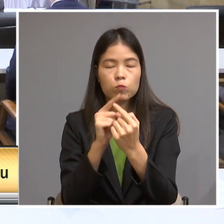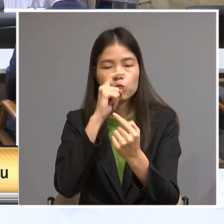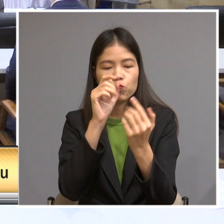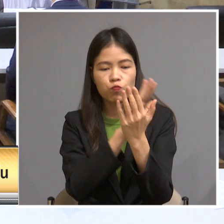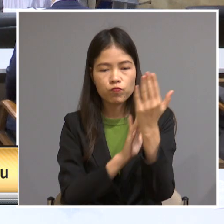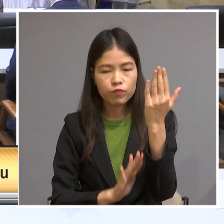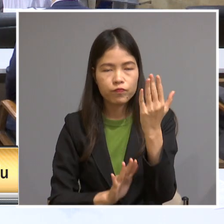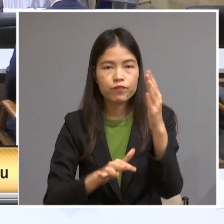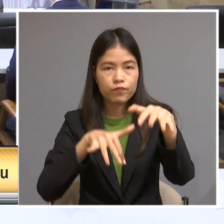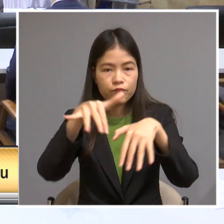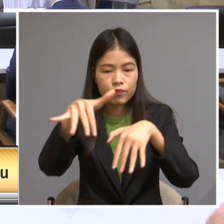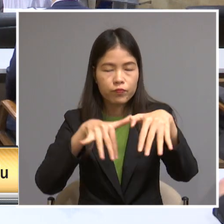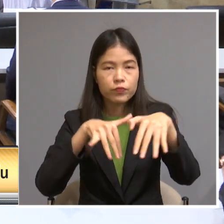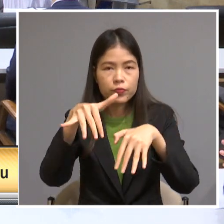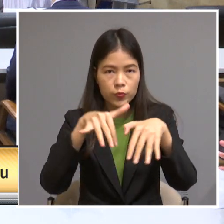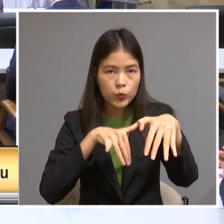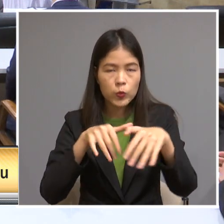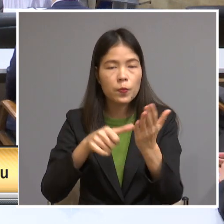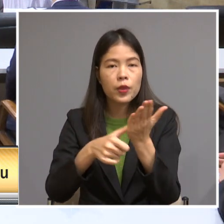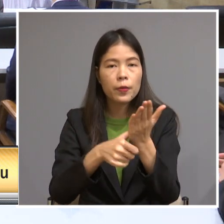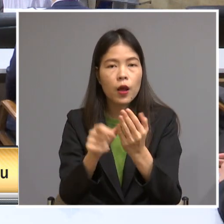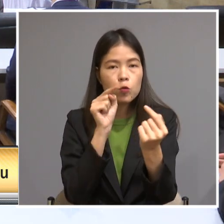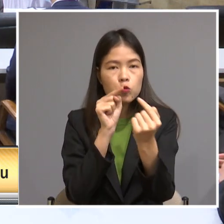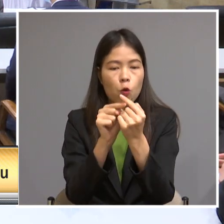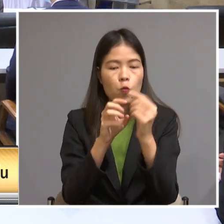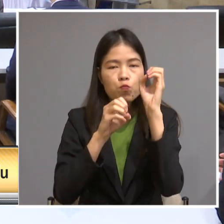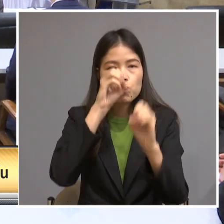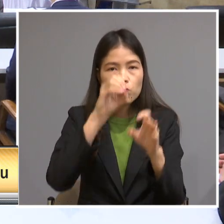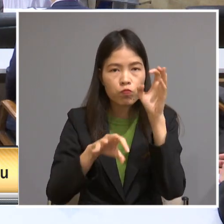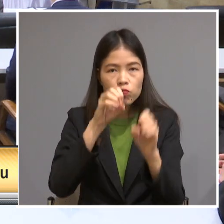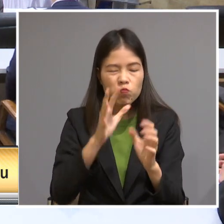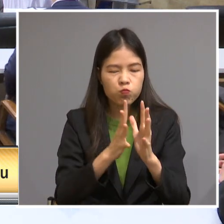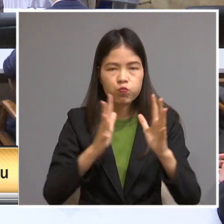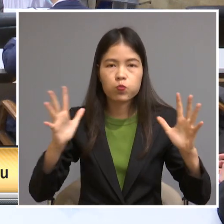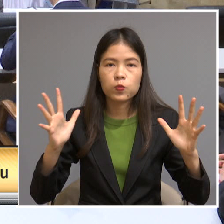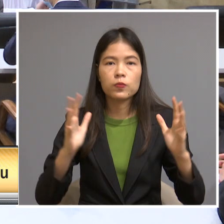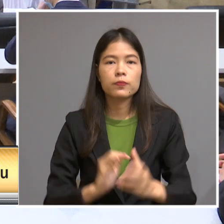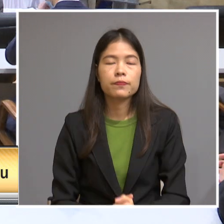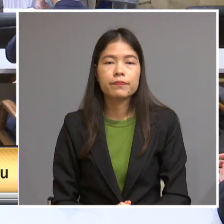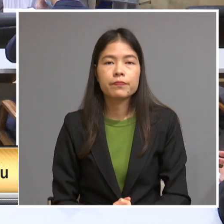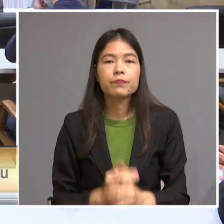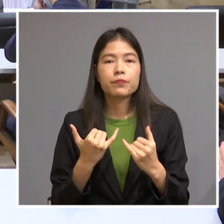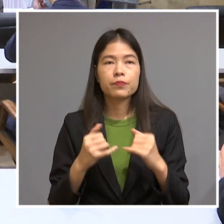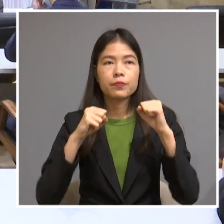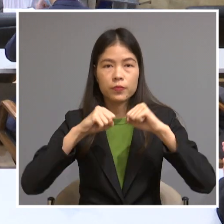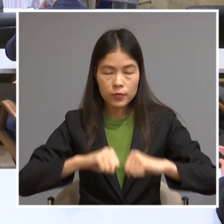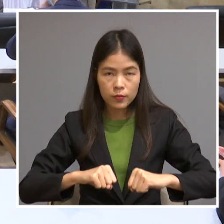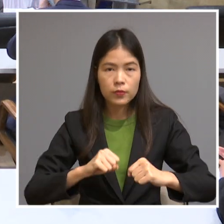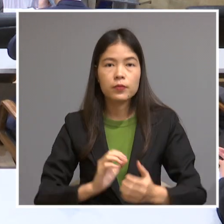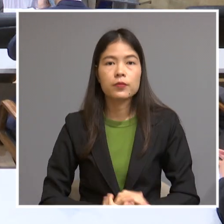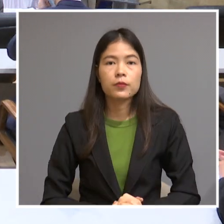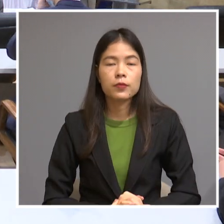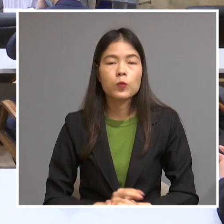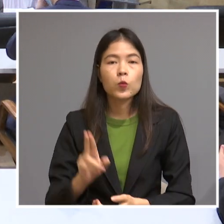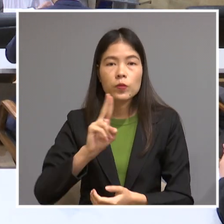ในการแก้ไบันหาขยะ ลนเมืองอยในขณะนี้นะครับผมจึงได้อนุญาตให้ ใช้